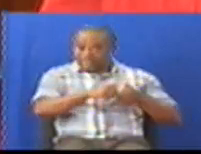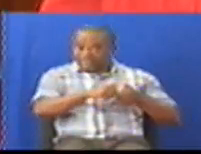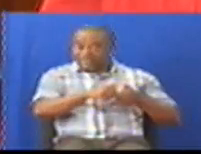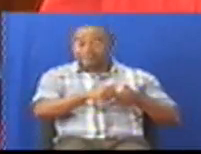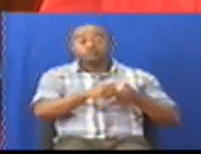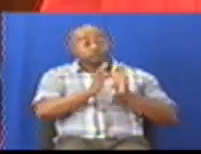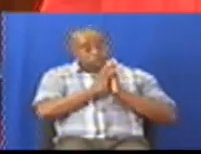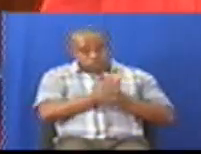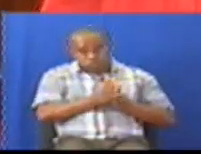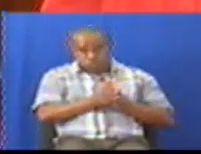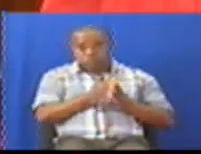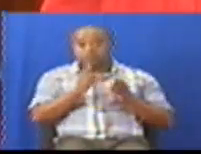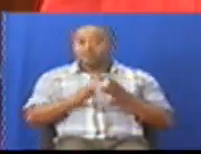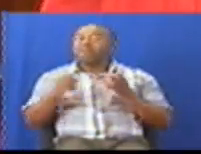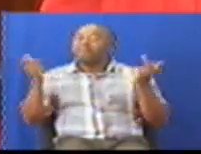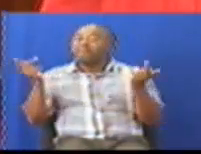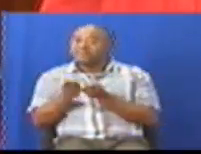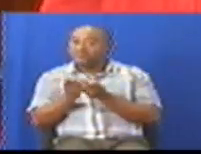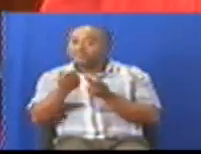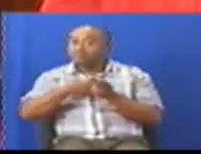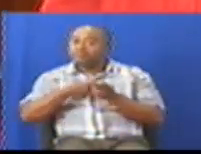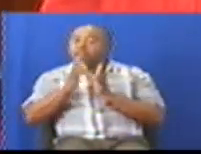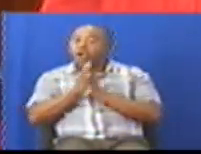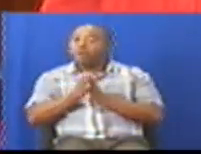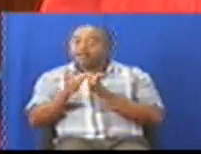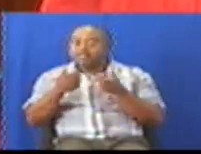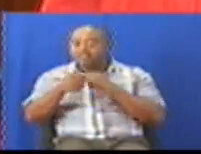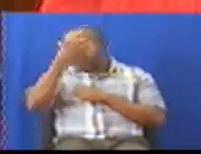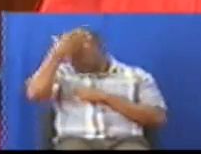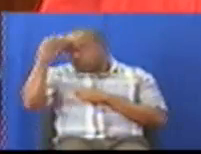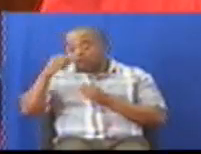Makambako TC tumepata, lakini kwa naomba sijui mmetusahau kidogo kule